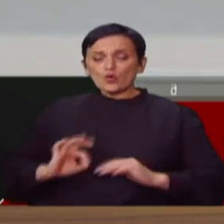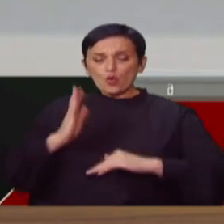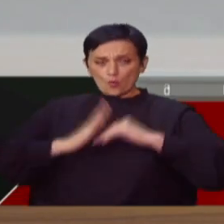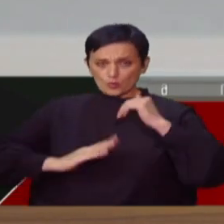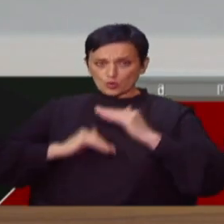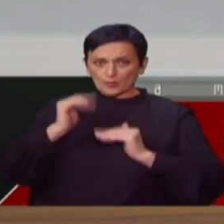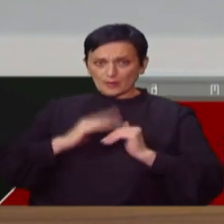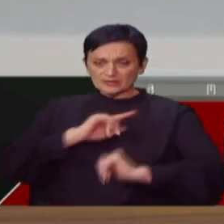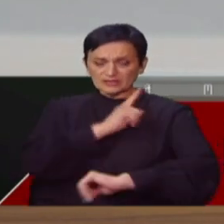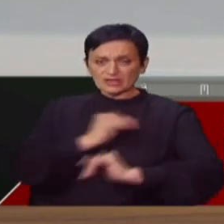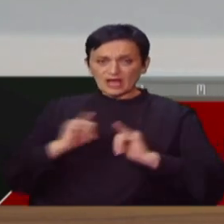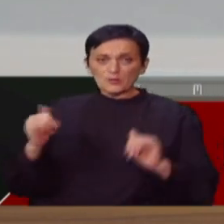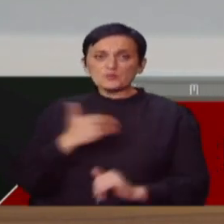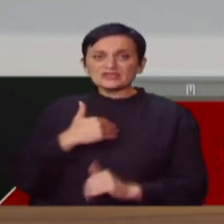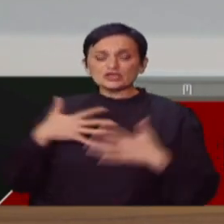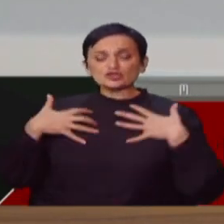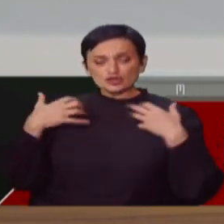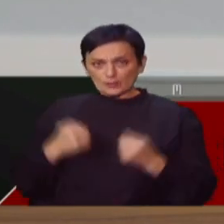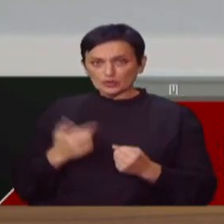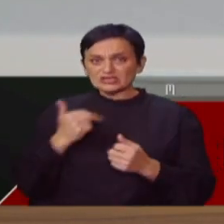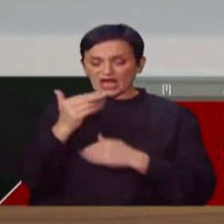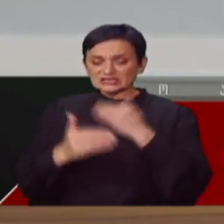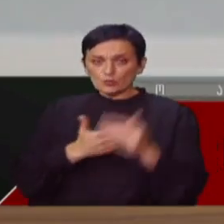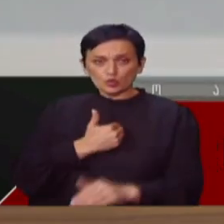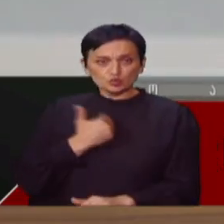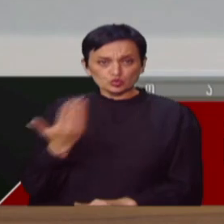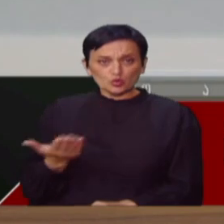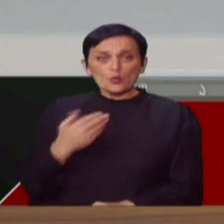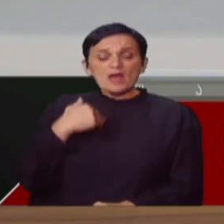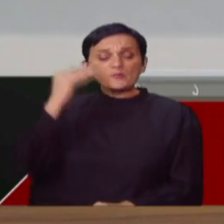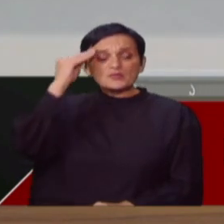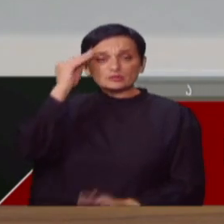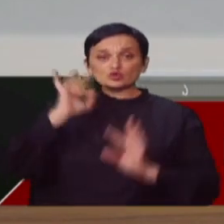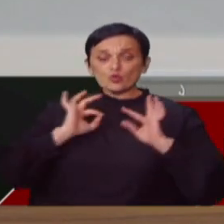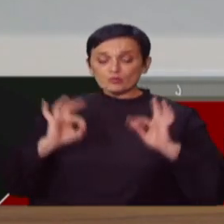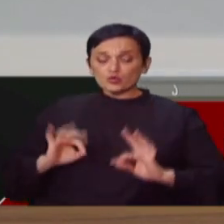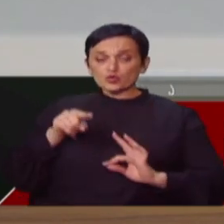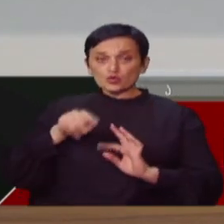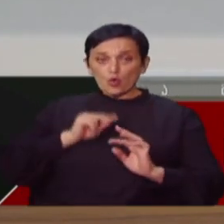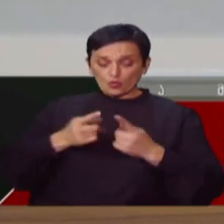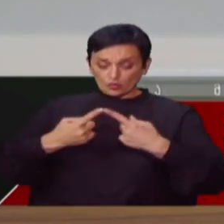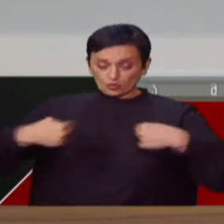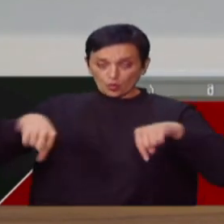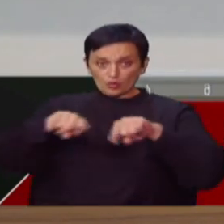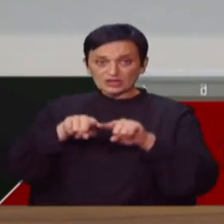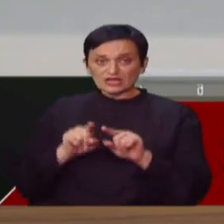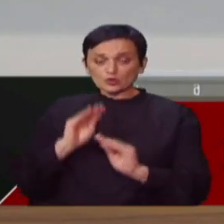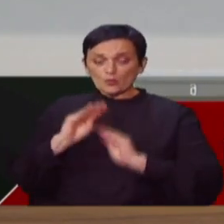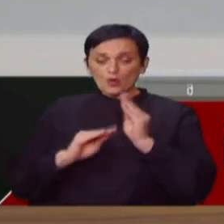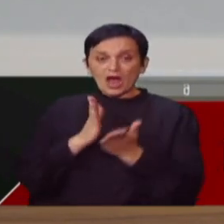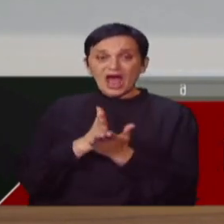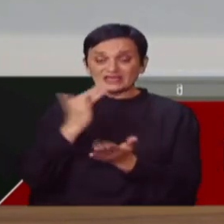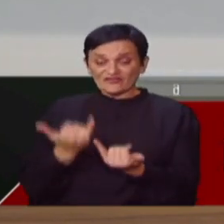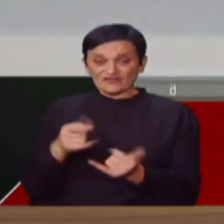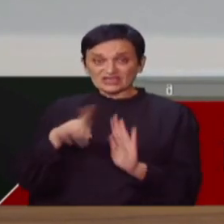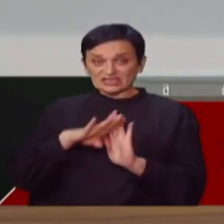პროფესიის გაძლიერებაში. მინდა მას ჯანმრთელობა და წარმატებები უსურვა. მიმაჩნია, რომ პროკურატურის ინსტიტუციური ორგანიზაციული მოწყობის არსებული